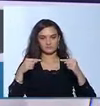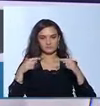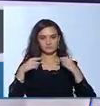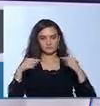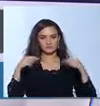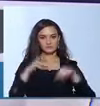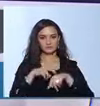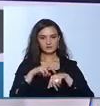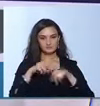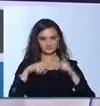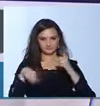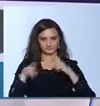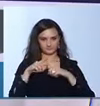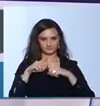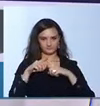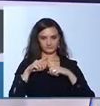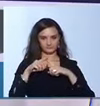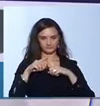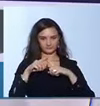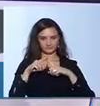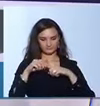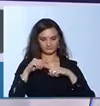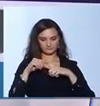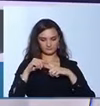პროფილის ექიმები, იგივე